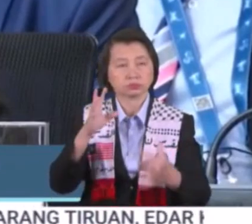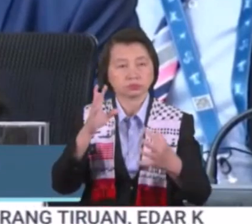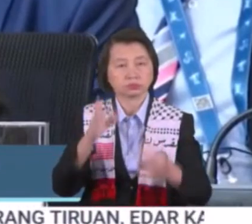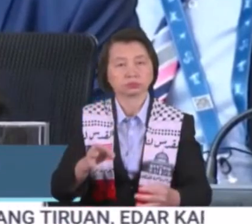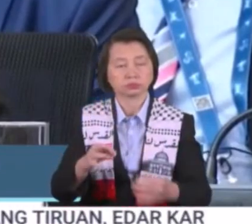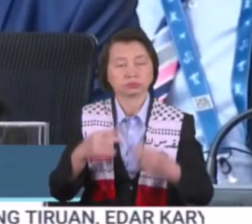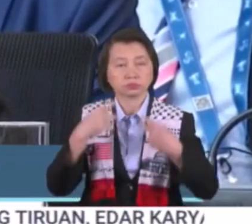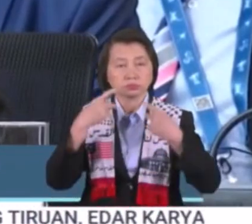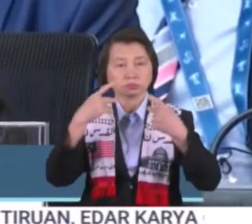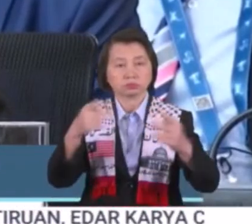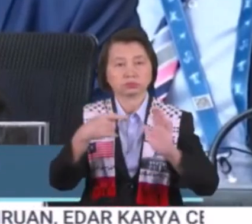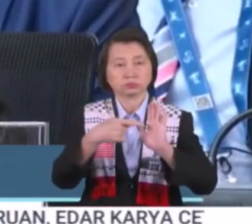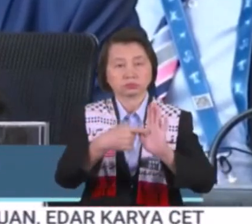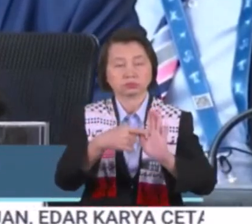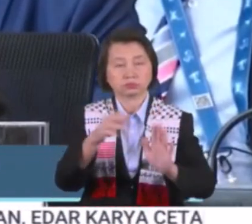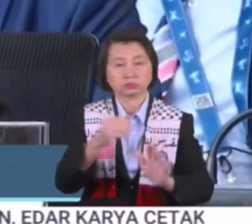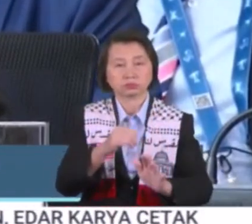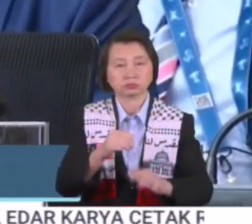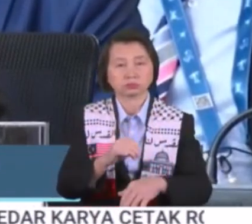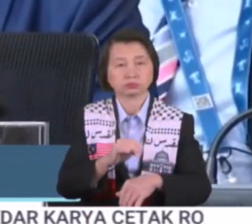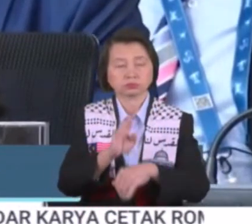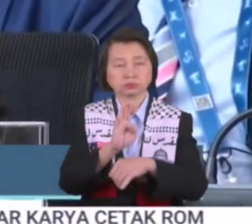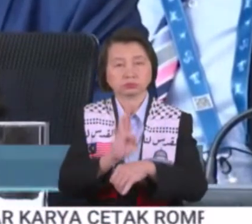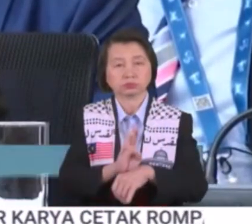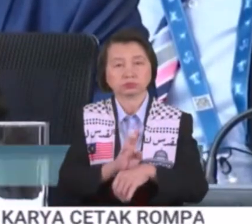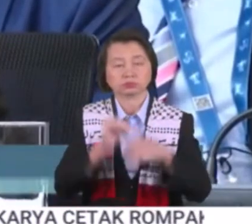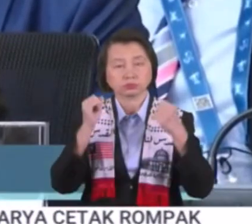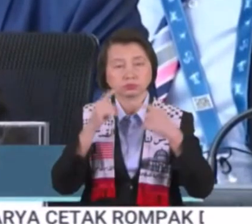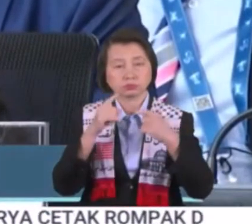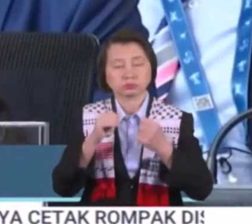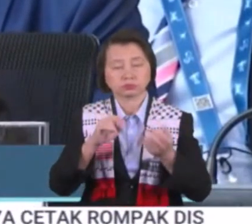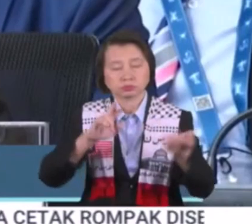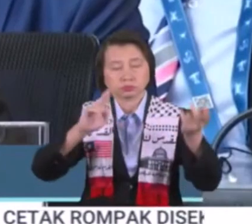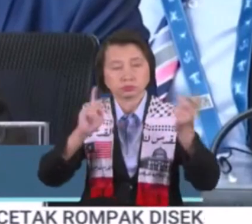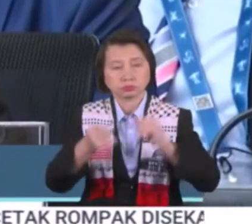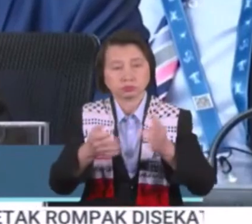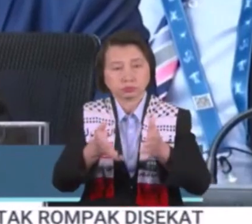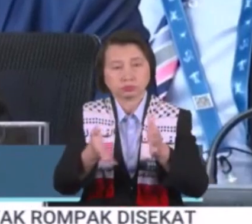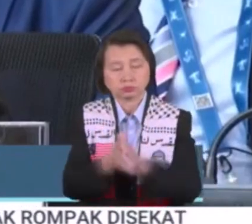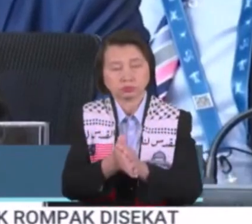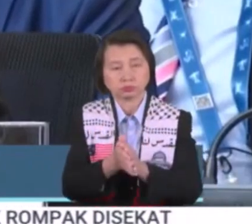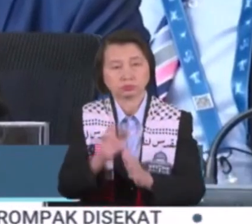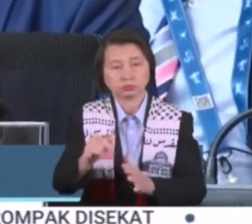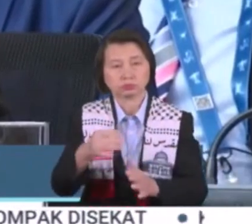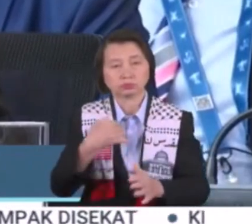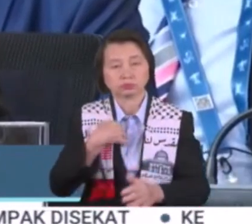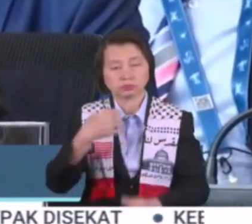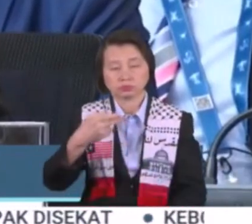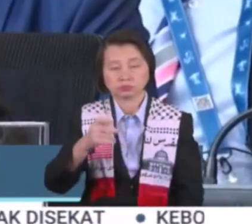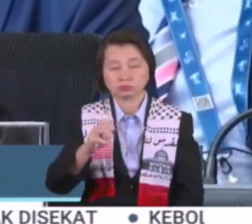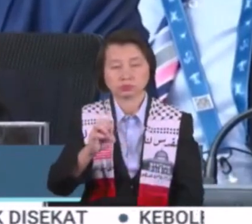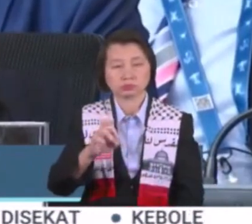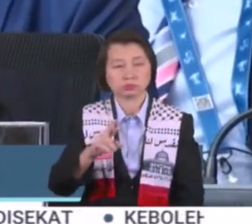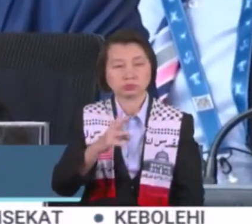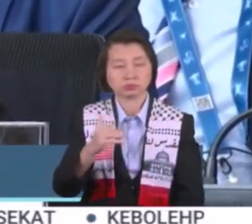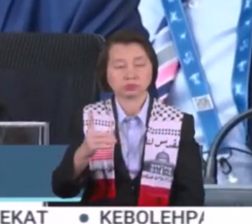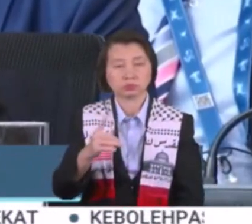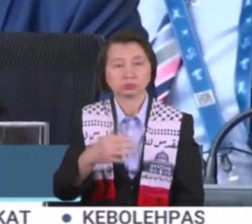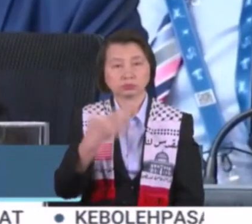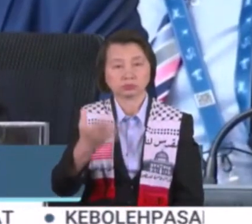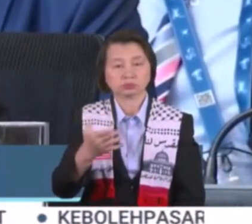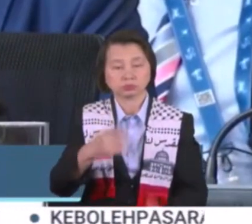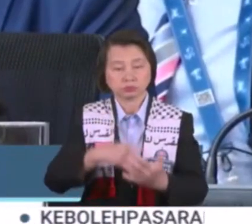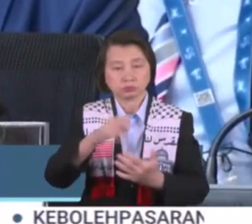public sector support and private sector expertise converge to advance hydrogen initiatives.